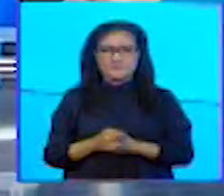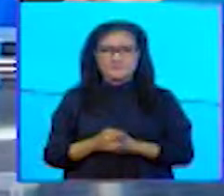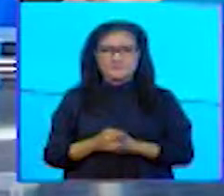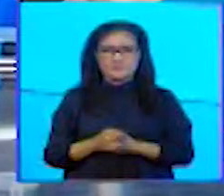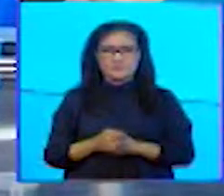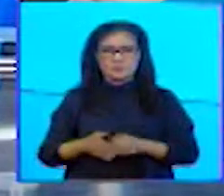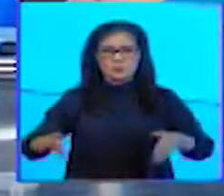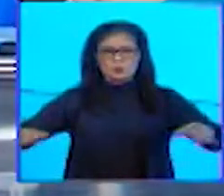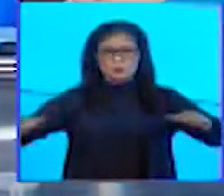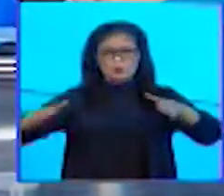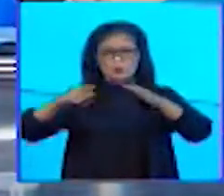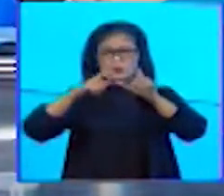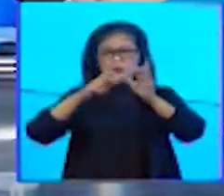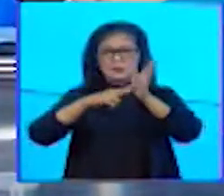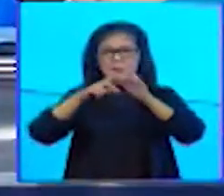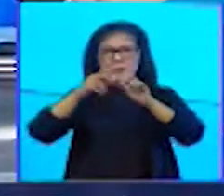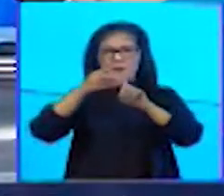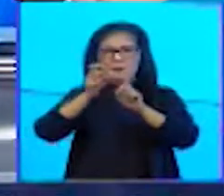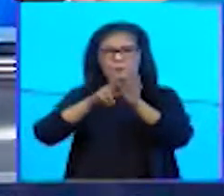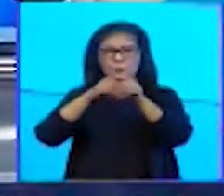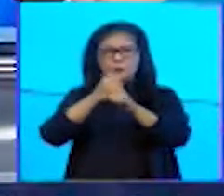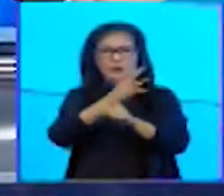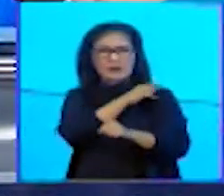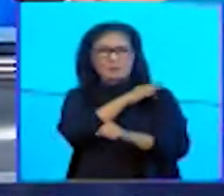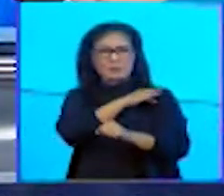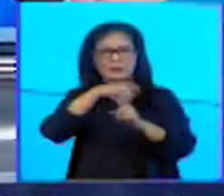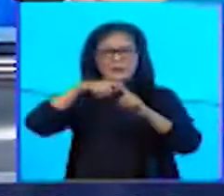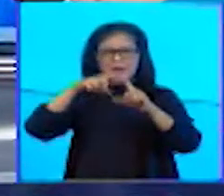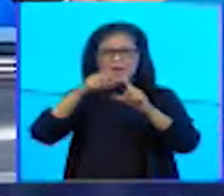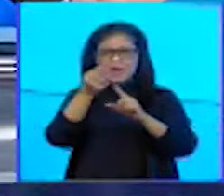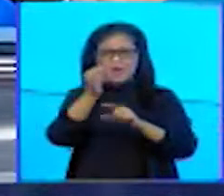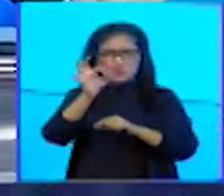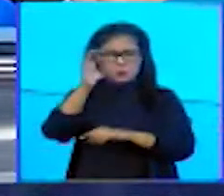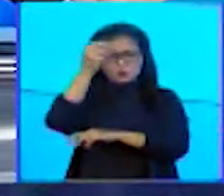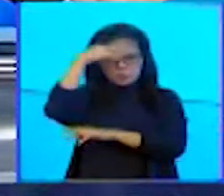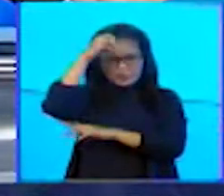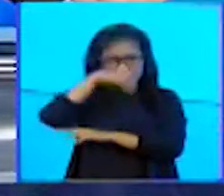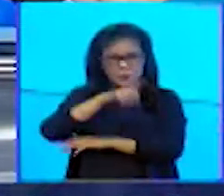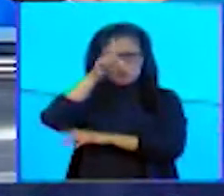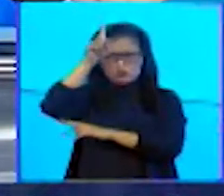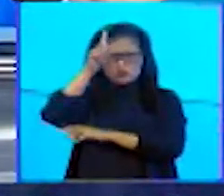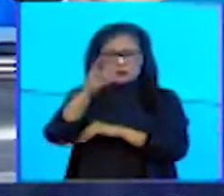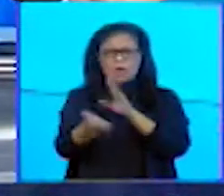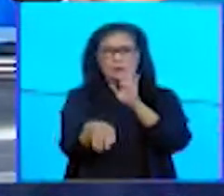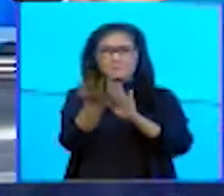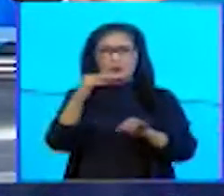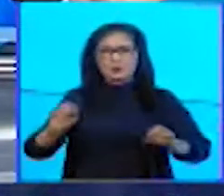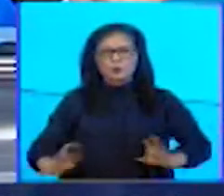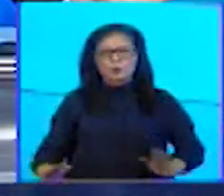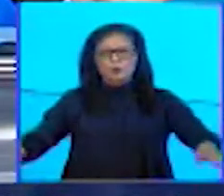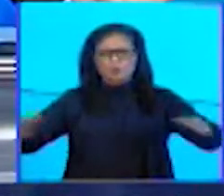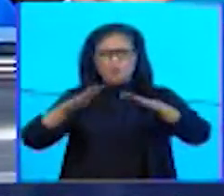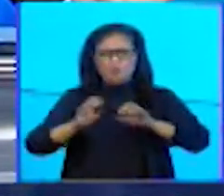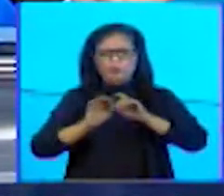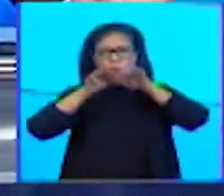Ayo kita beralih ke informasi lain Gunung Sinabung di Kabupaten Karo Sumatera Utara kembali erupsi dengan ketinggian mencapai 75 meter